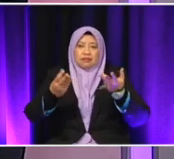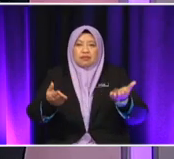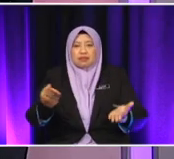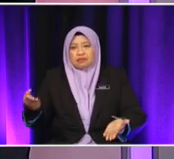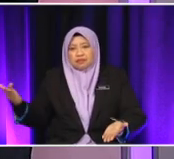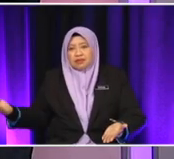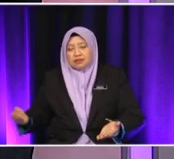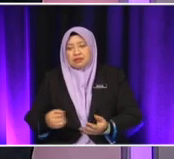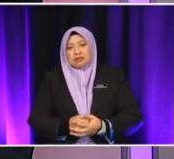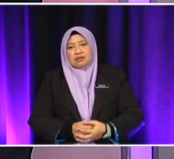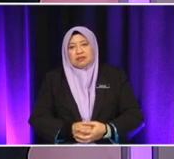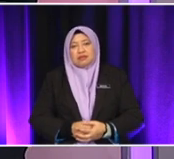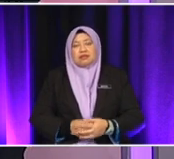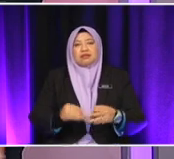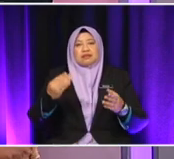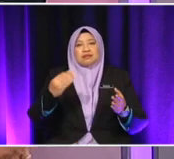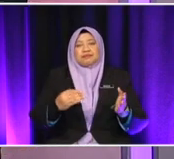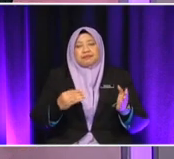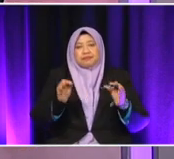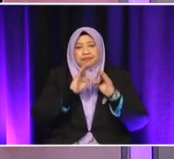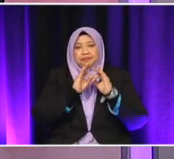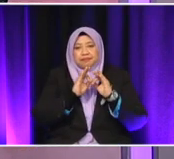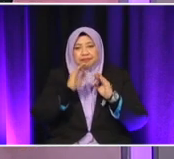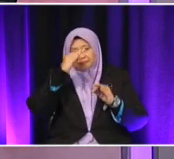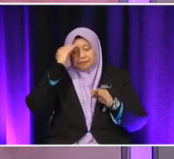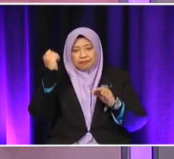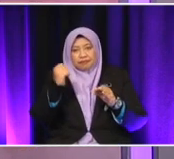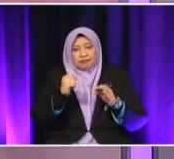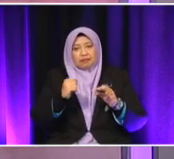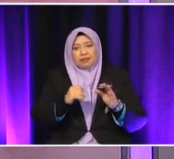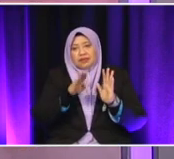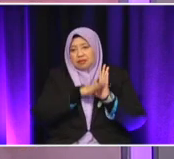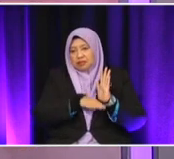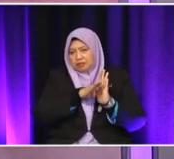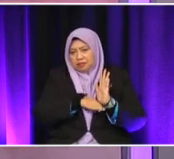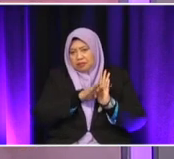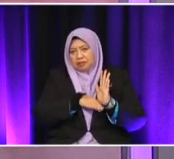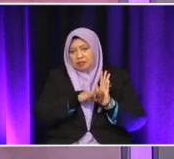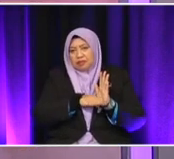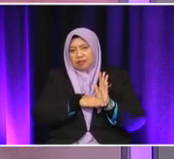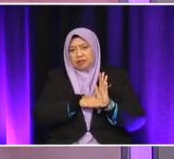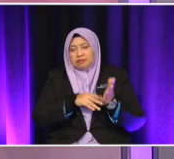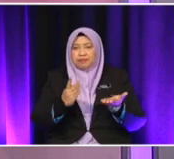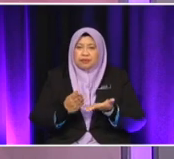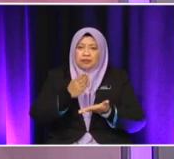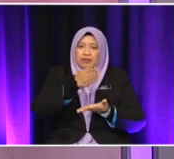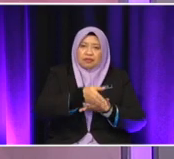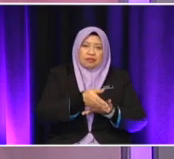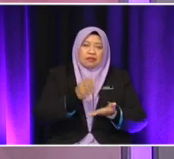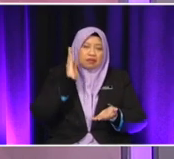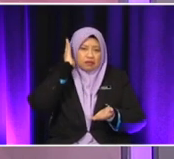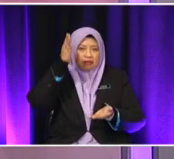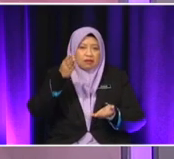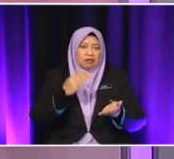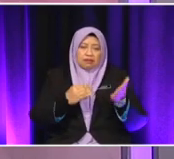Sebaliknya apabila harga faktur pengeluaran turun ataupun semakin murah kuantity yang ditawar akan